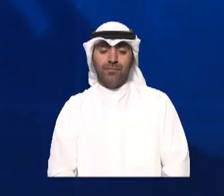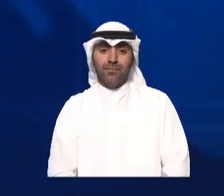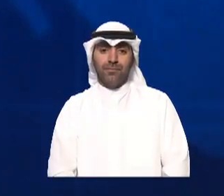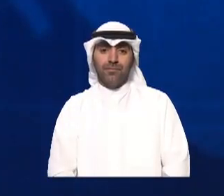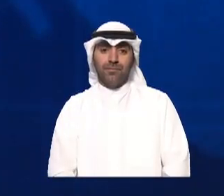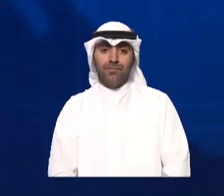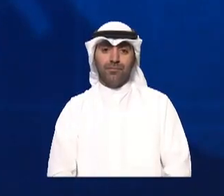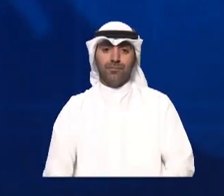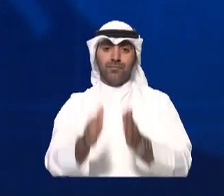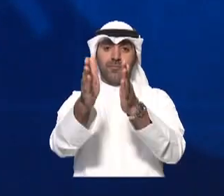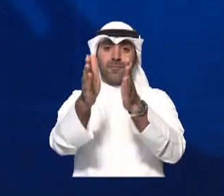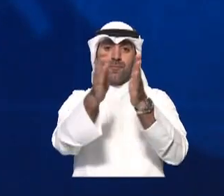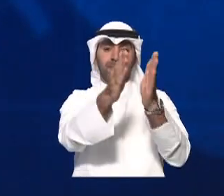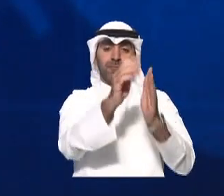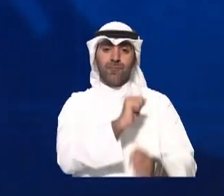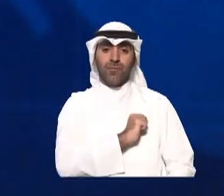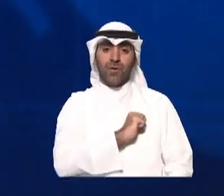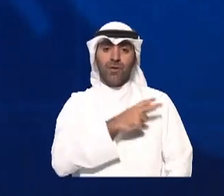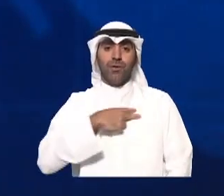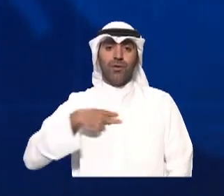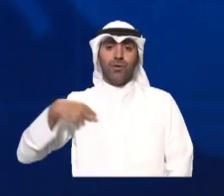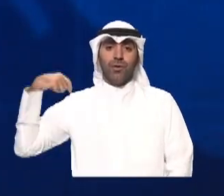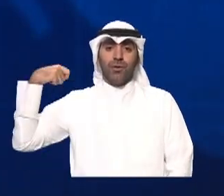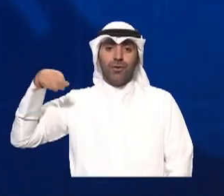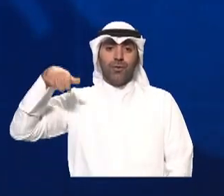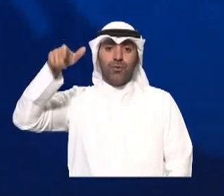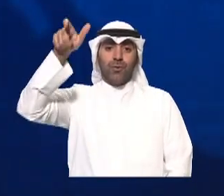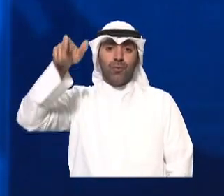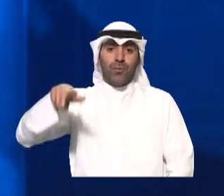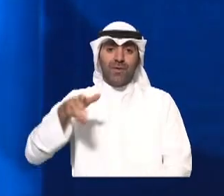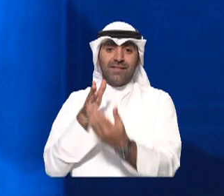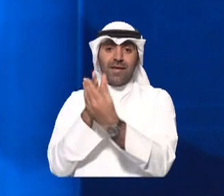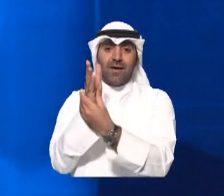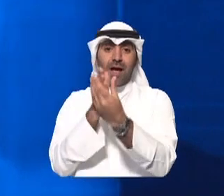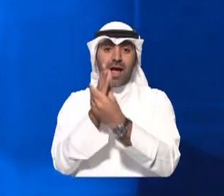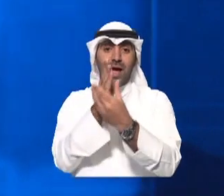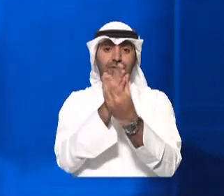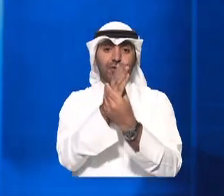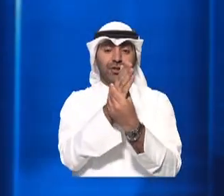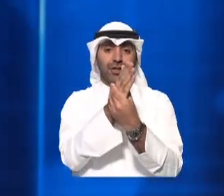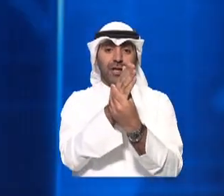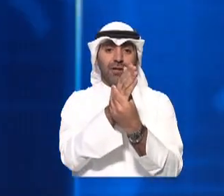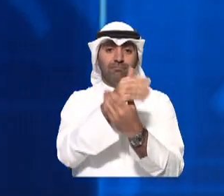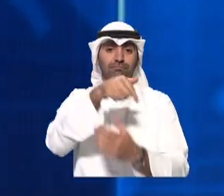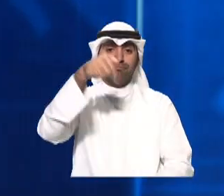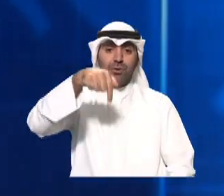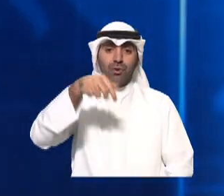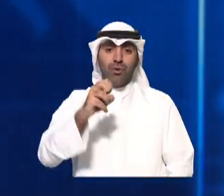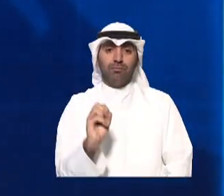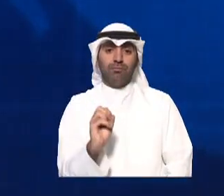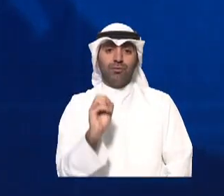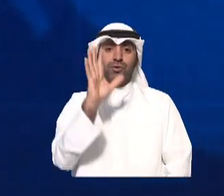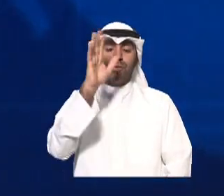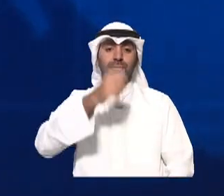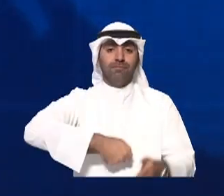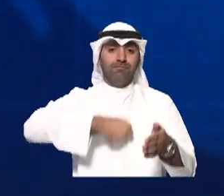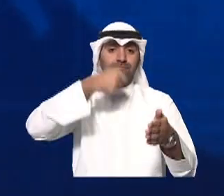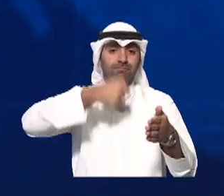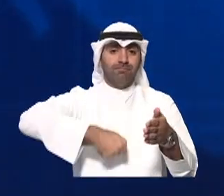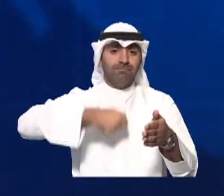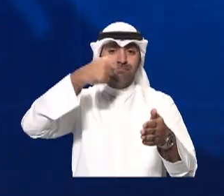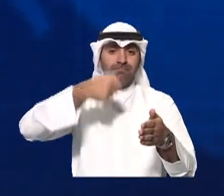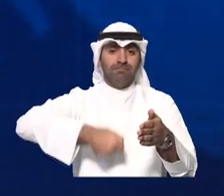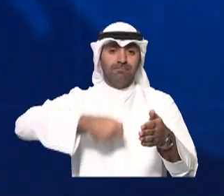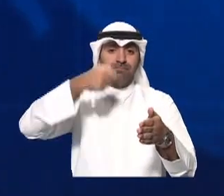قدم وزير الخارجية ووزير الإعلام بالإنابة الشيخ الدكتور أحمد ناصر لمحمد الصباح واجب العزاء لحكومة